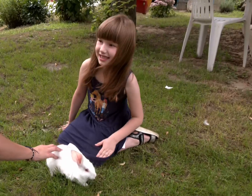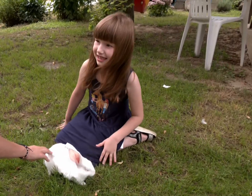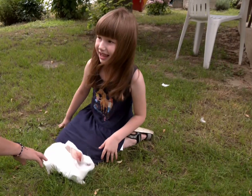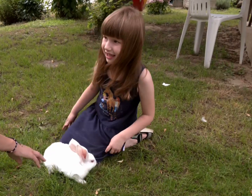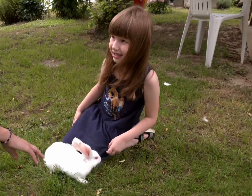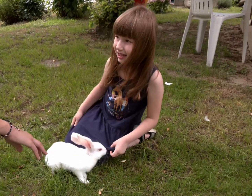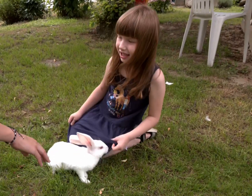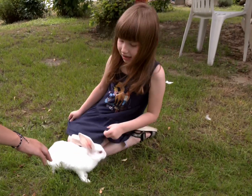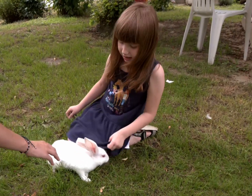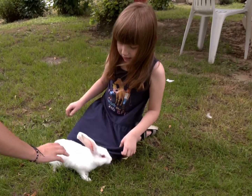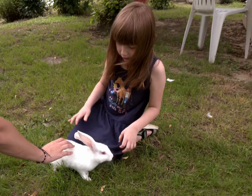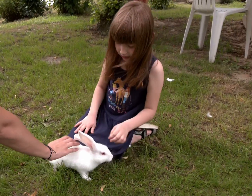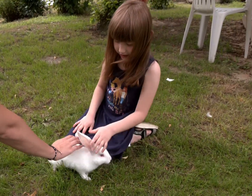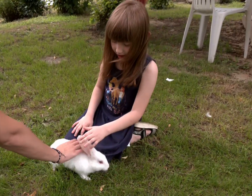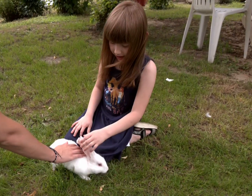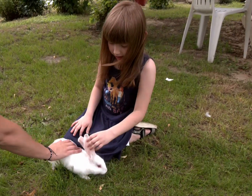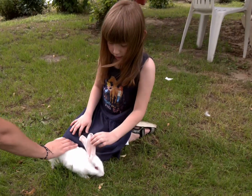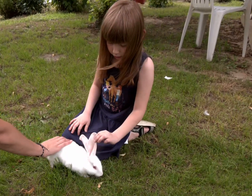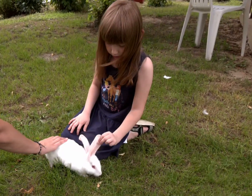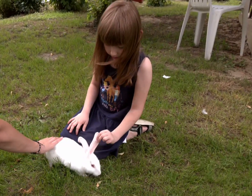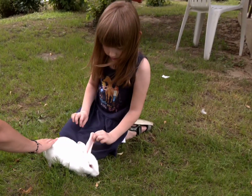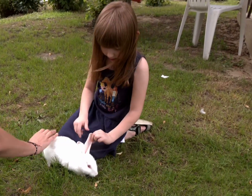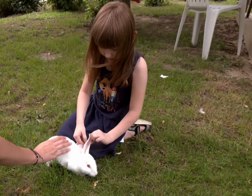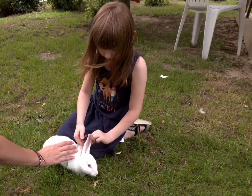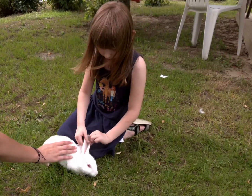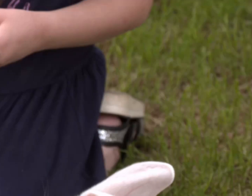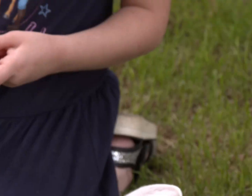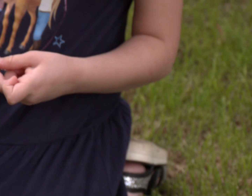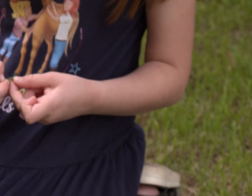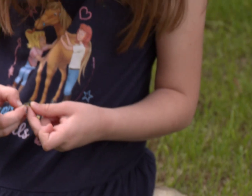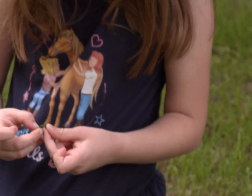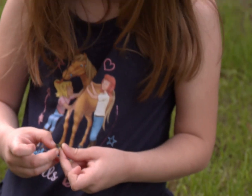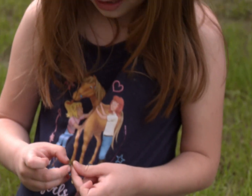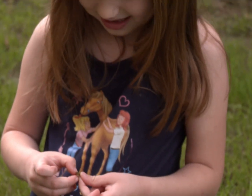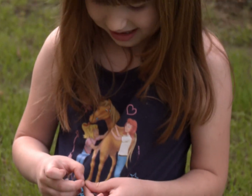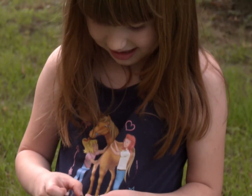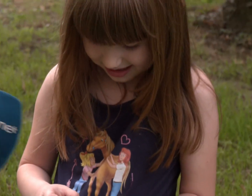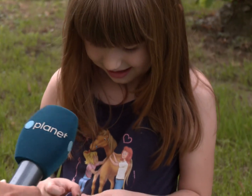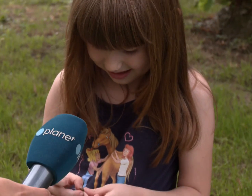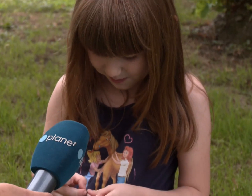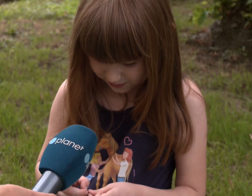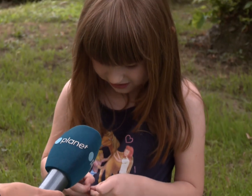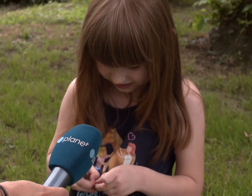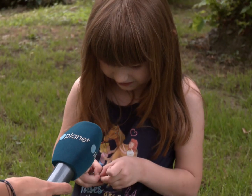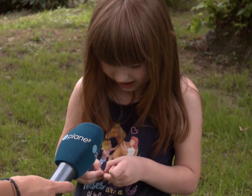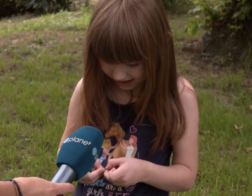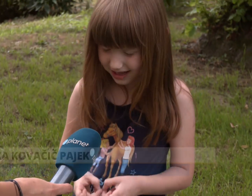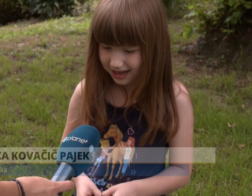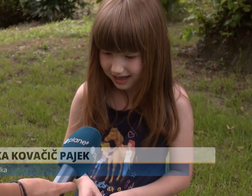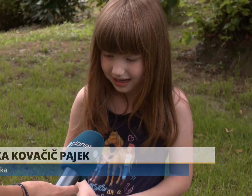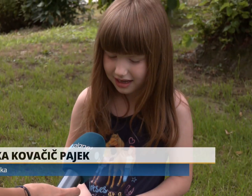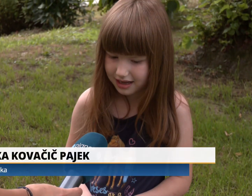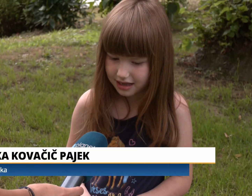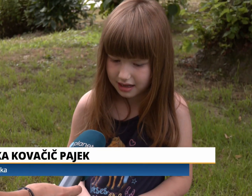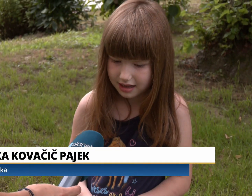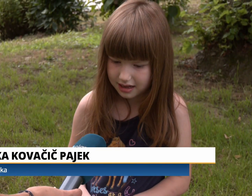tem se strinjajo tudi mladše generacije, ki si želijo ostati v veščici. Kaj pa ti je najbolj všeč tukaj? Da imamo živale.